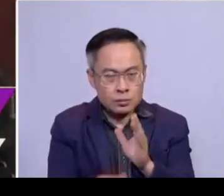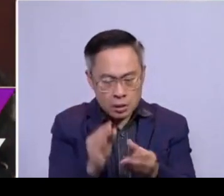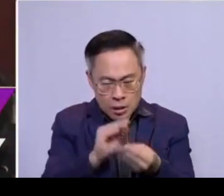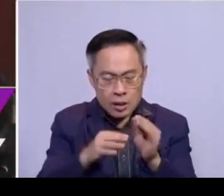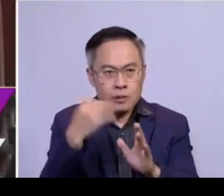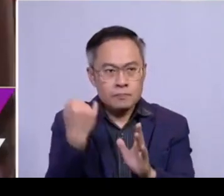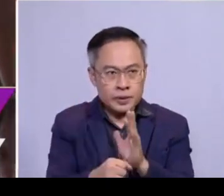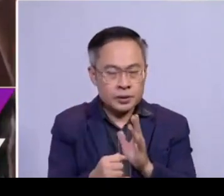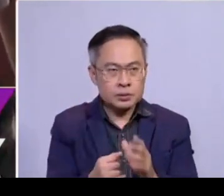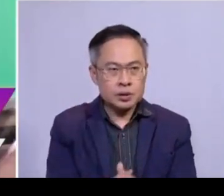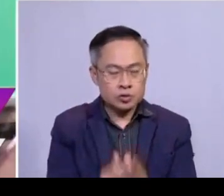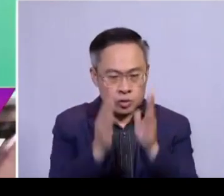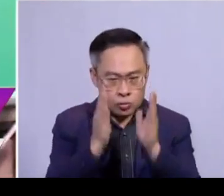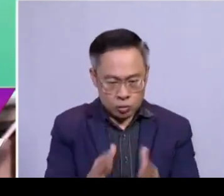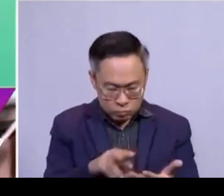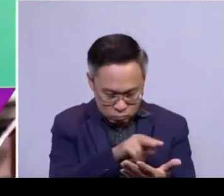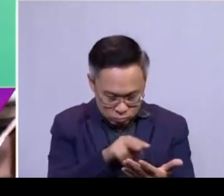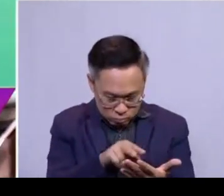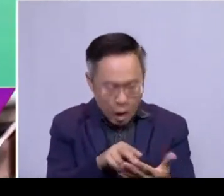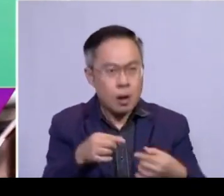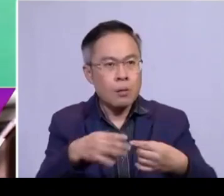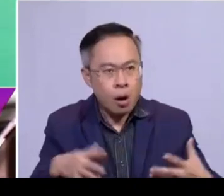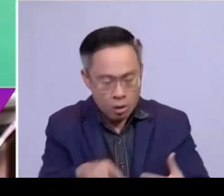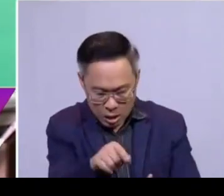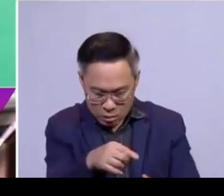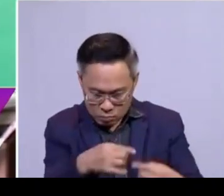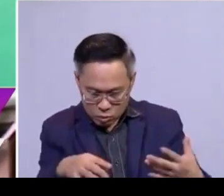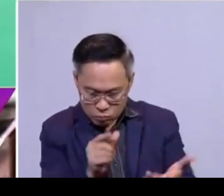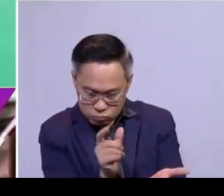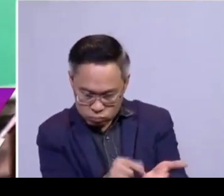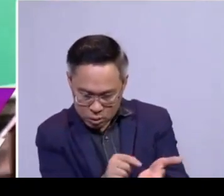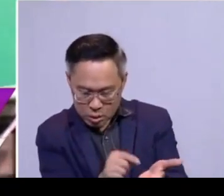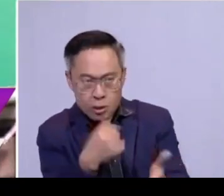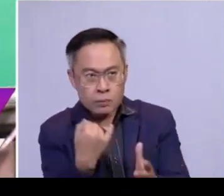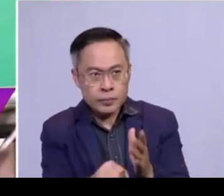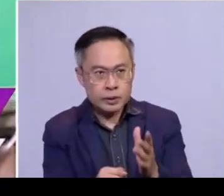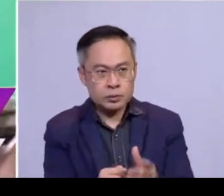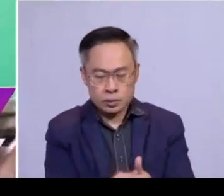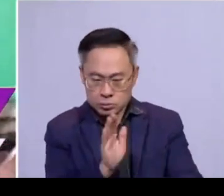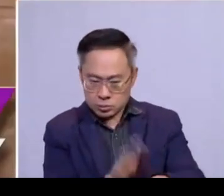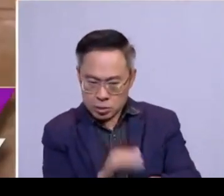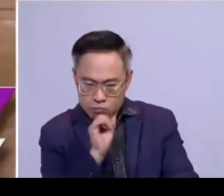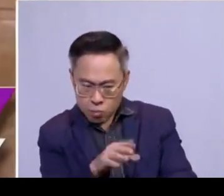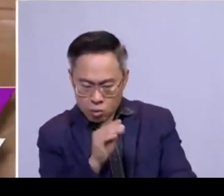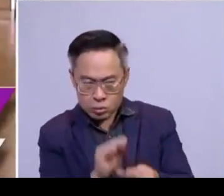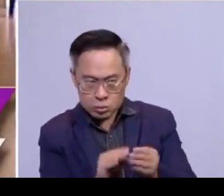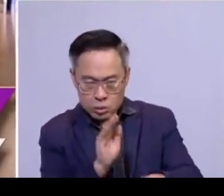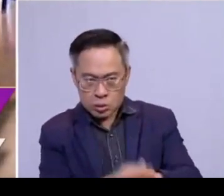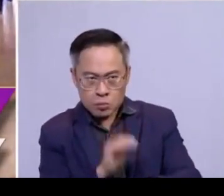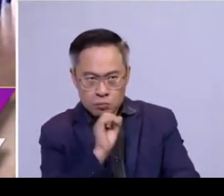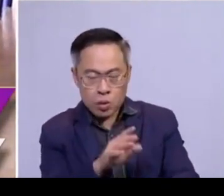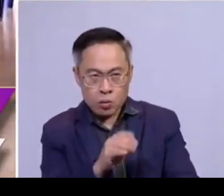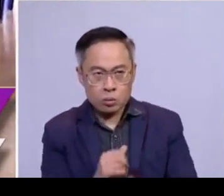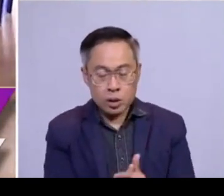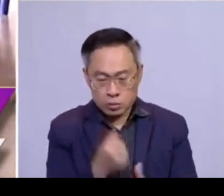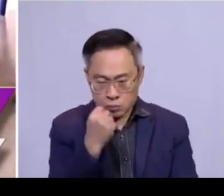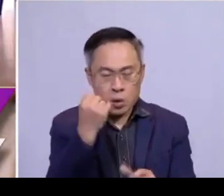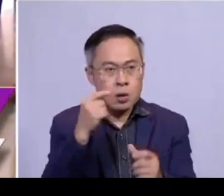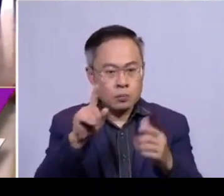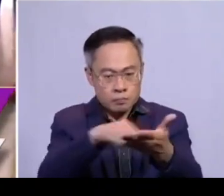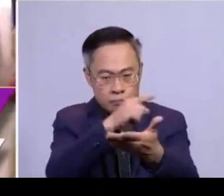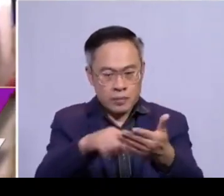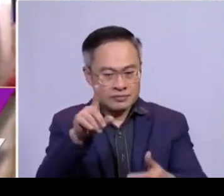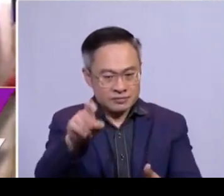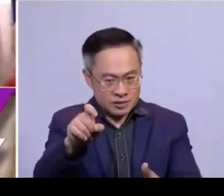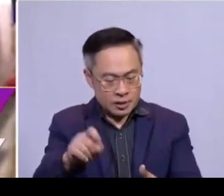คดีที่ผู้ใช้สิทธิ์มีการตรวจทานอย่างละเอียดก่อนที่จะเข้าคูหาทำให้มีการทักท้วงกับเจ้าหน้าที่ได้ทันค่ะถ้าไม่ทันบัตรใบดังกล่าวก็